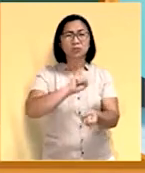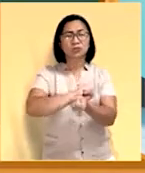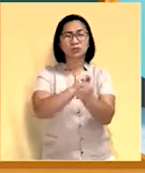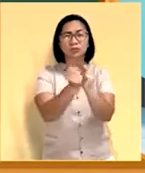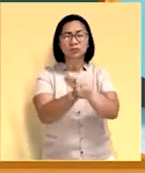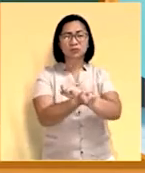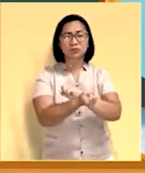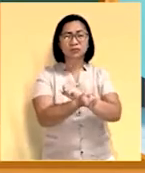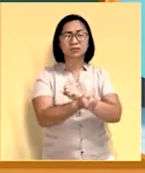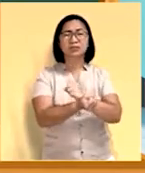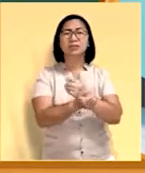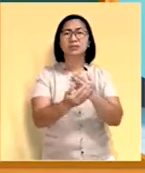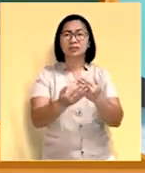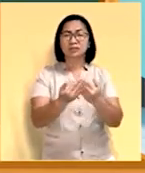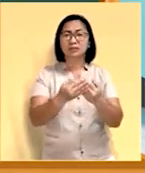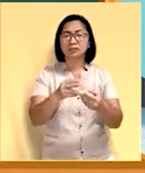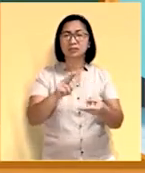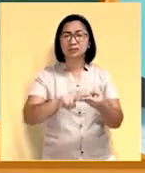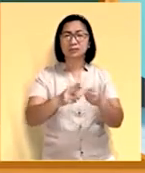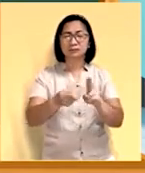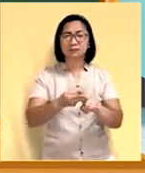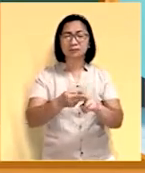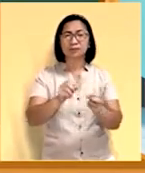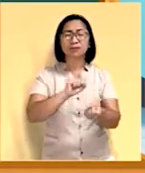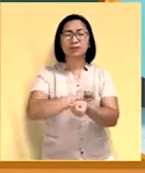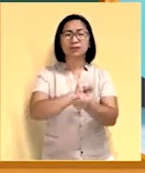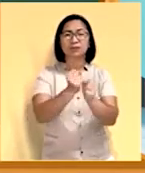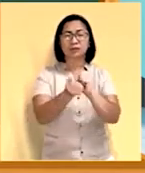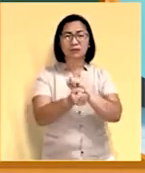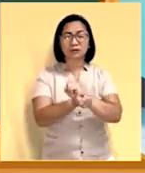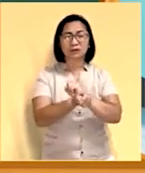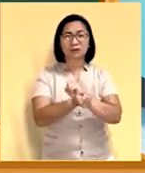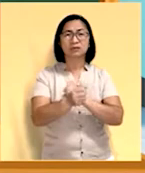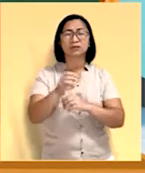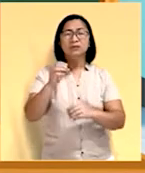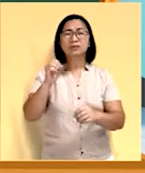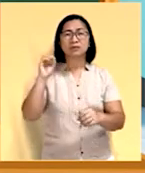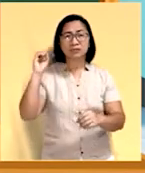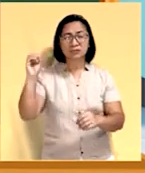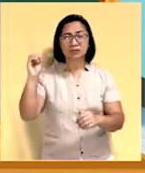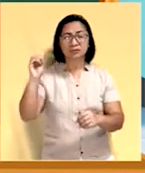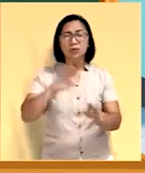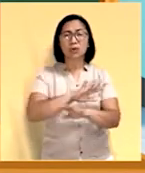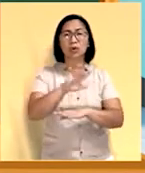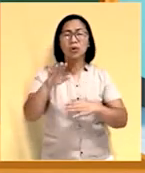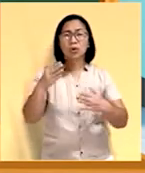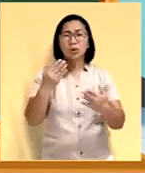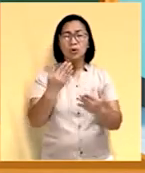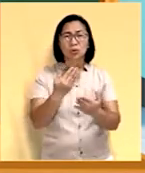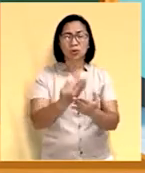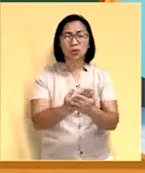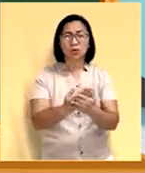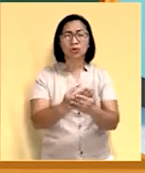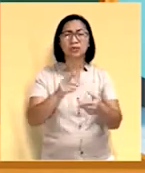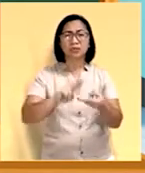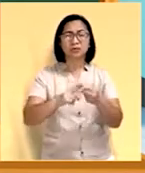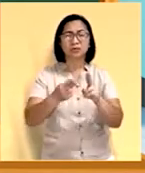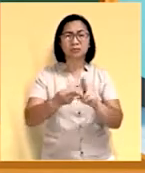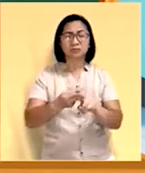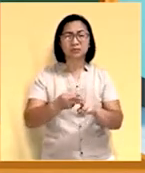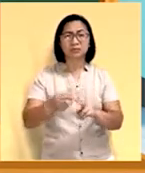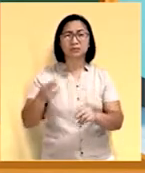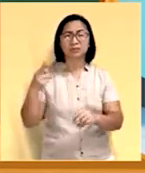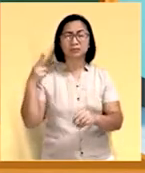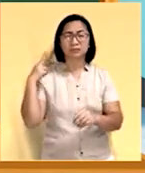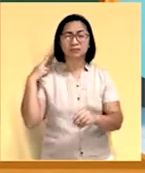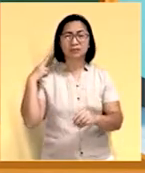hindi babaguhin ang rounding digit. At palitan din ng 0 lahat ng numbers na nasa kanan